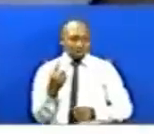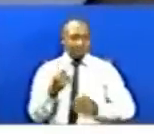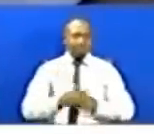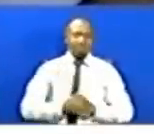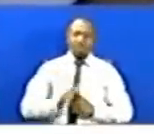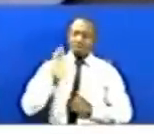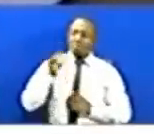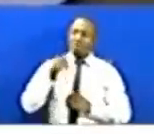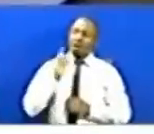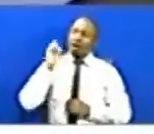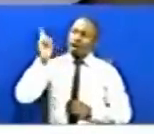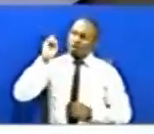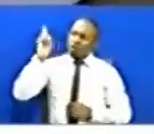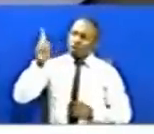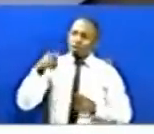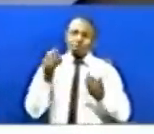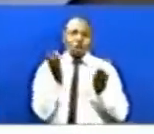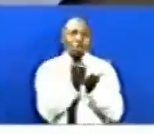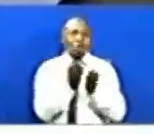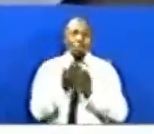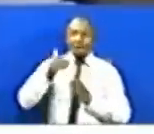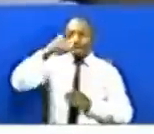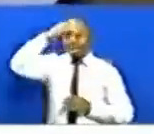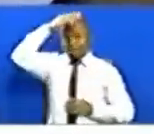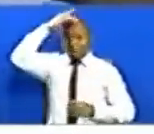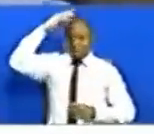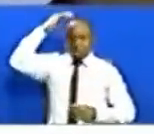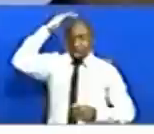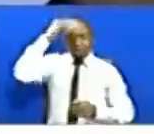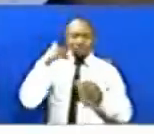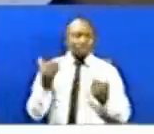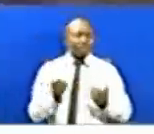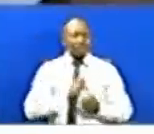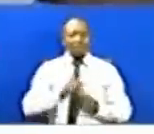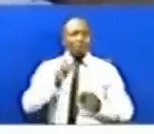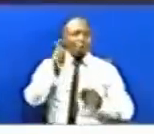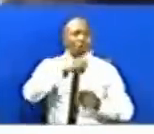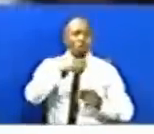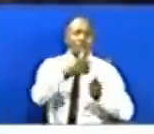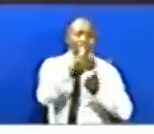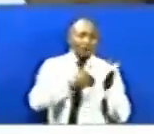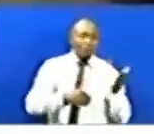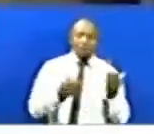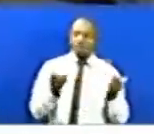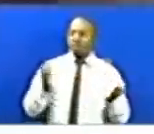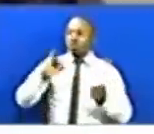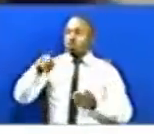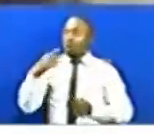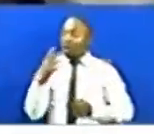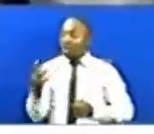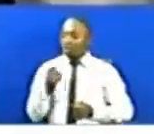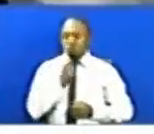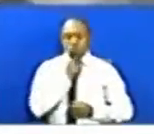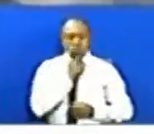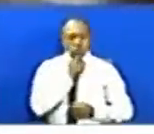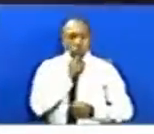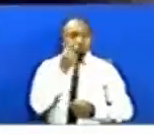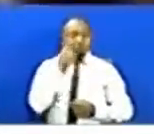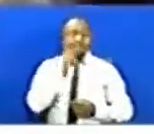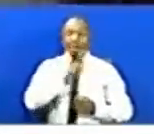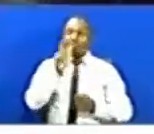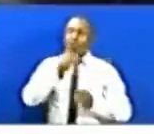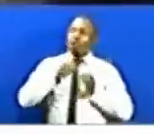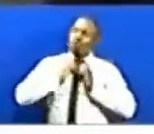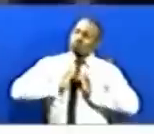1. Miaka hiyo tunasoma kwa Kilimanjaro. Kwa kikosa barua, yani siku ya Jumanne, unahisi kama